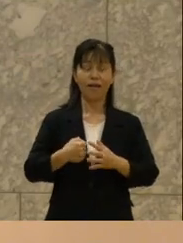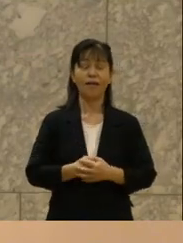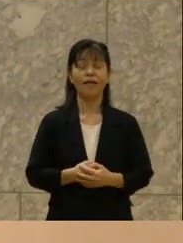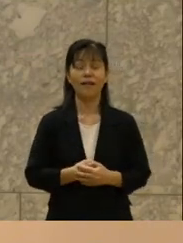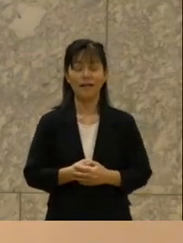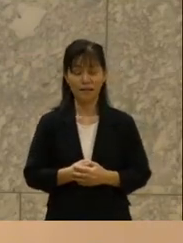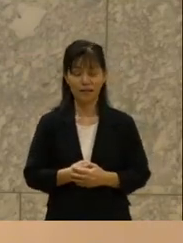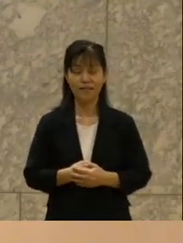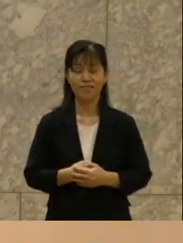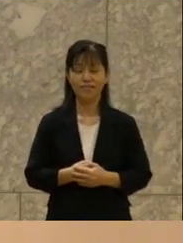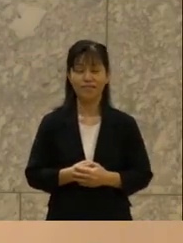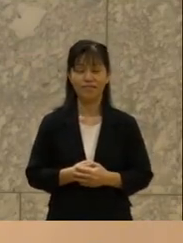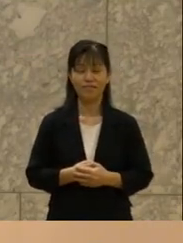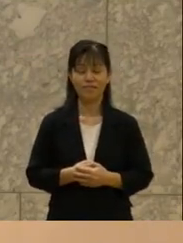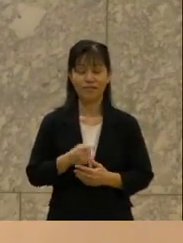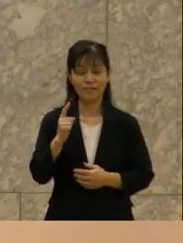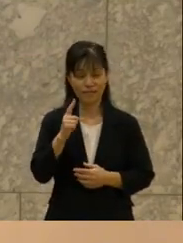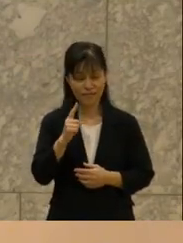これ最後やと思って